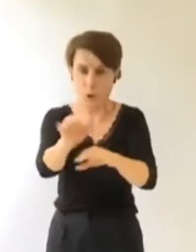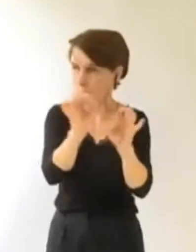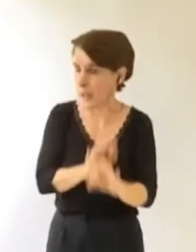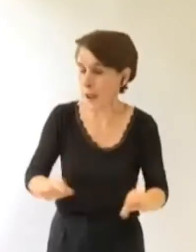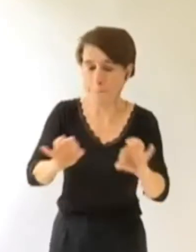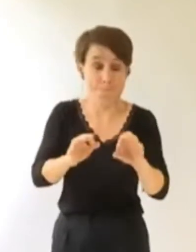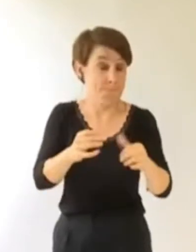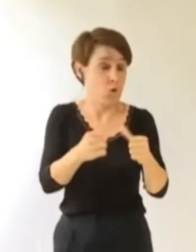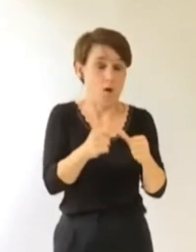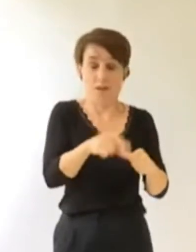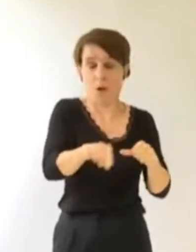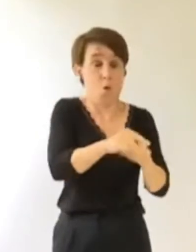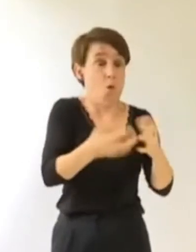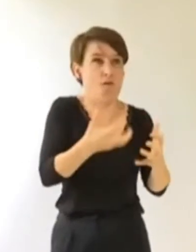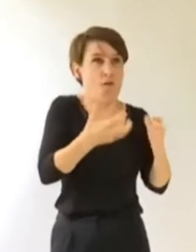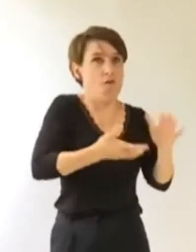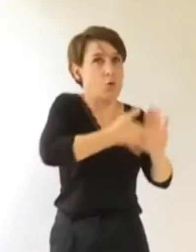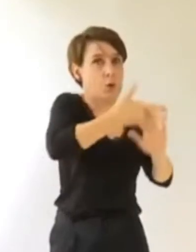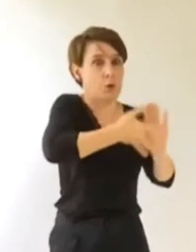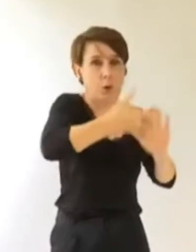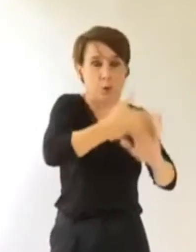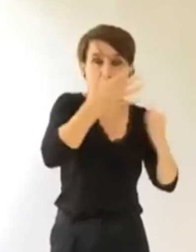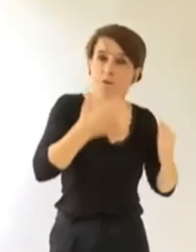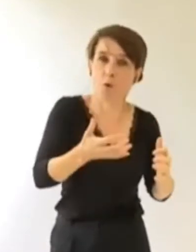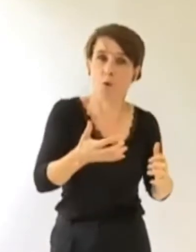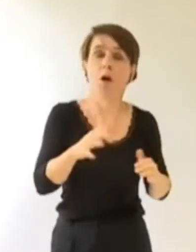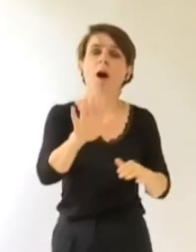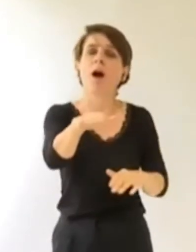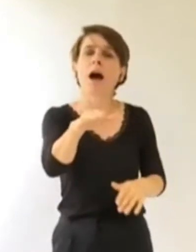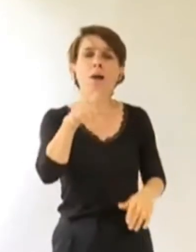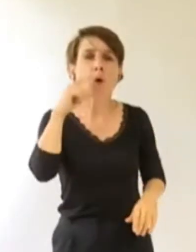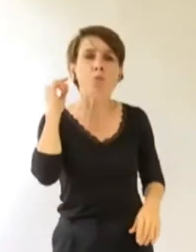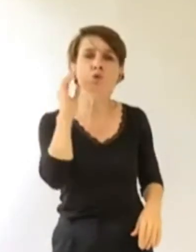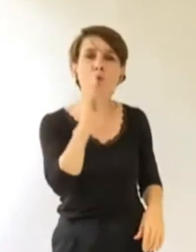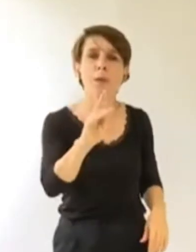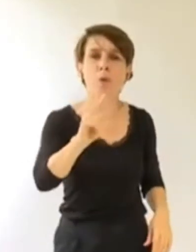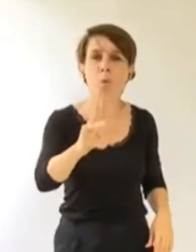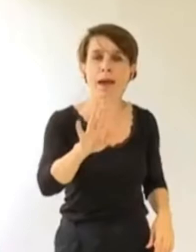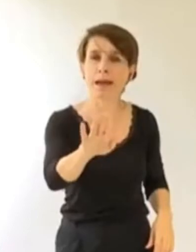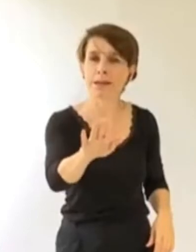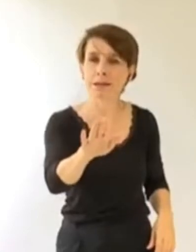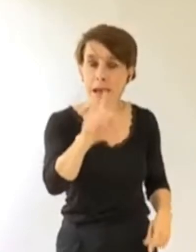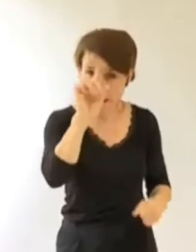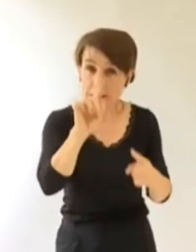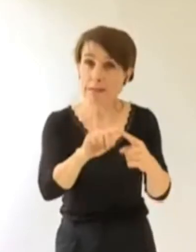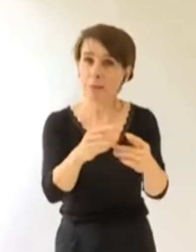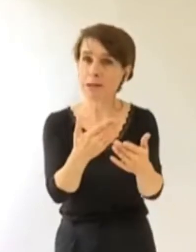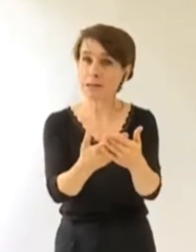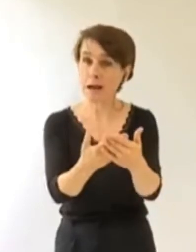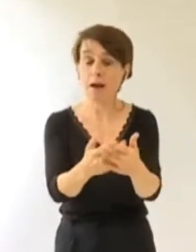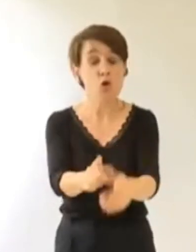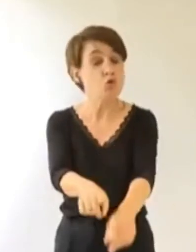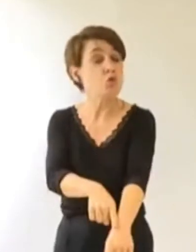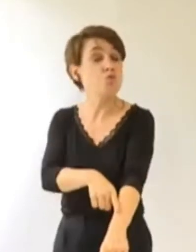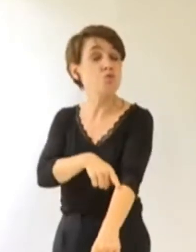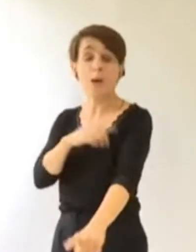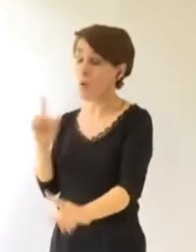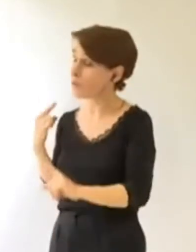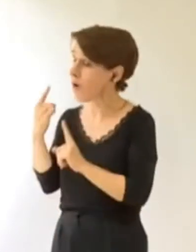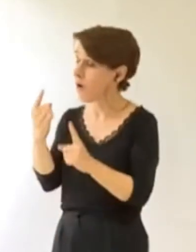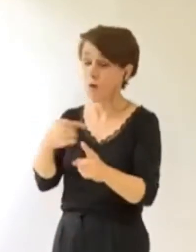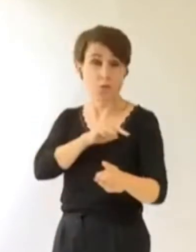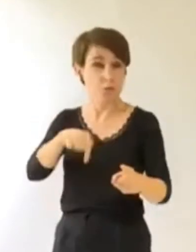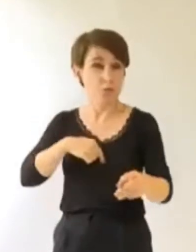eux veulent en partir. Donc, M. Béron-Pérez, sur ces sujets-là, et depuis longtemps, nous avons conduit une politique